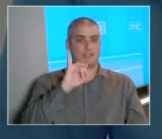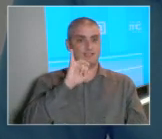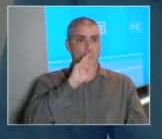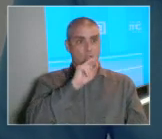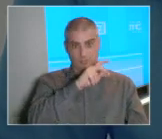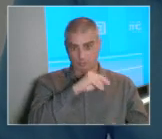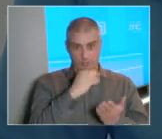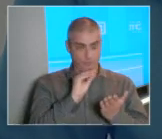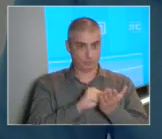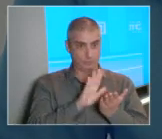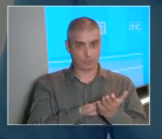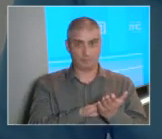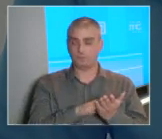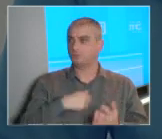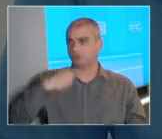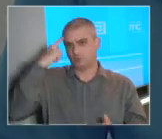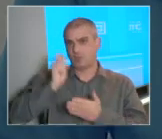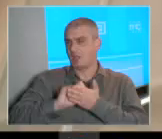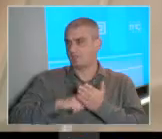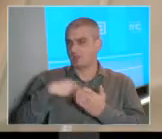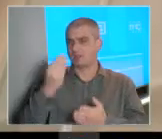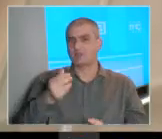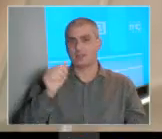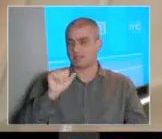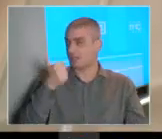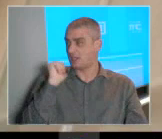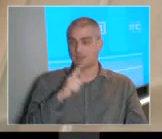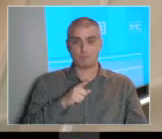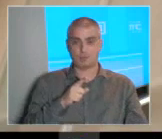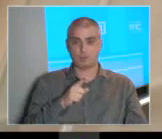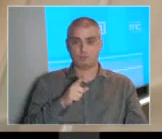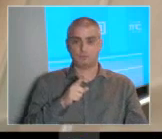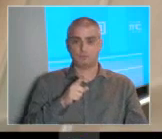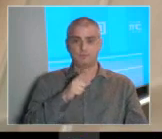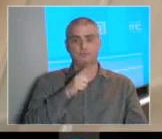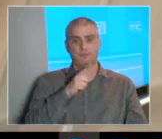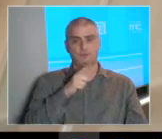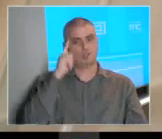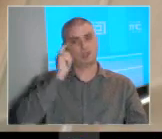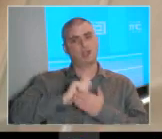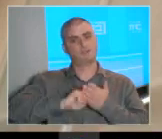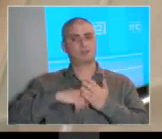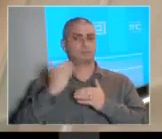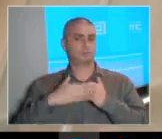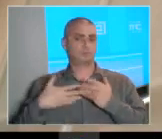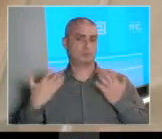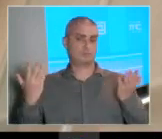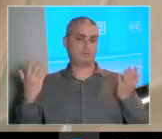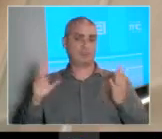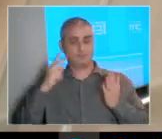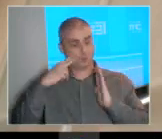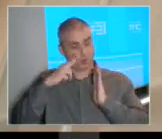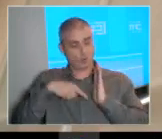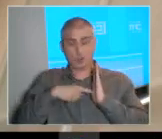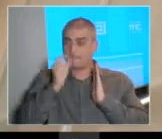תקפות? אני חושב שחוות הדעת שנתן אייל ינון אתמול, שהיא חוות דעת שבסופו של דבר, אם קוראים